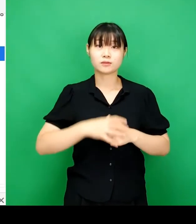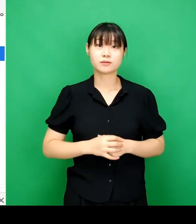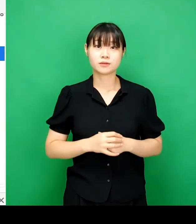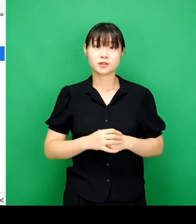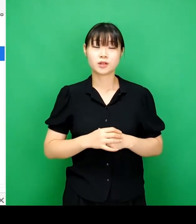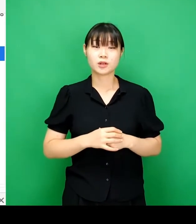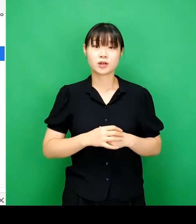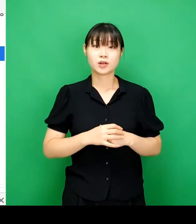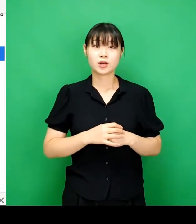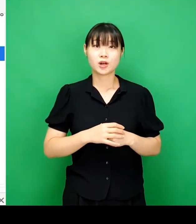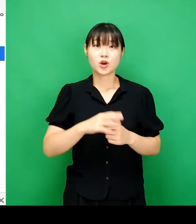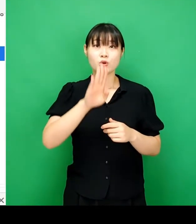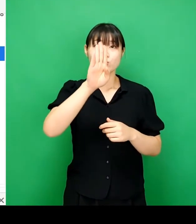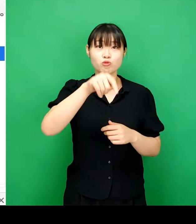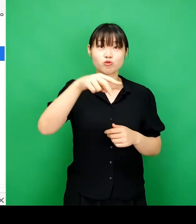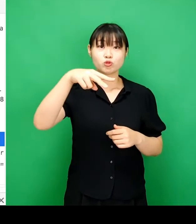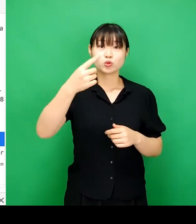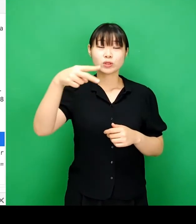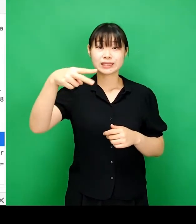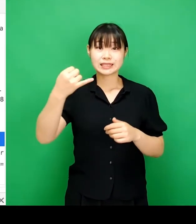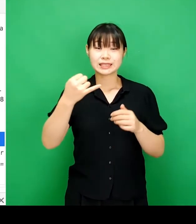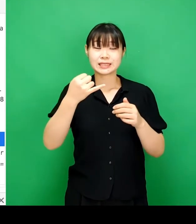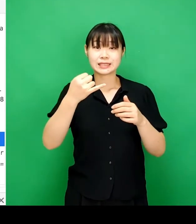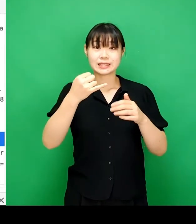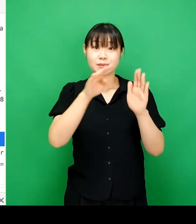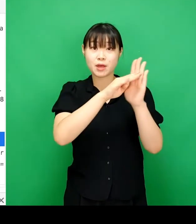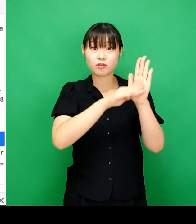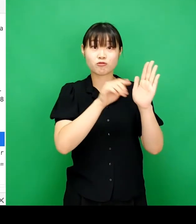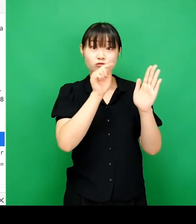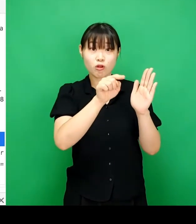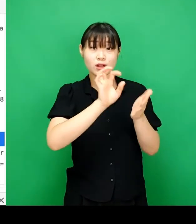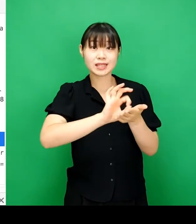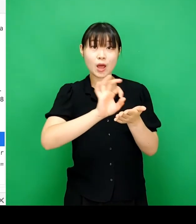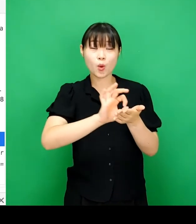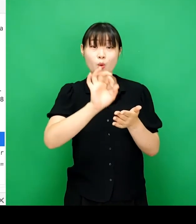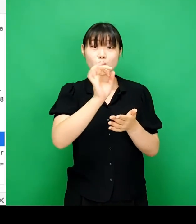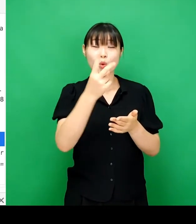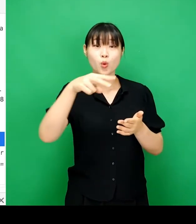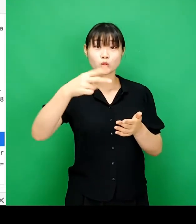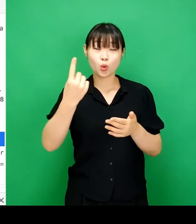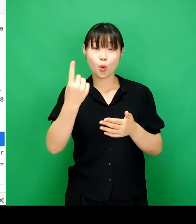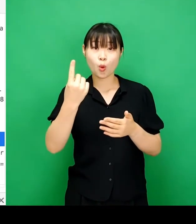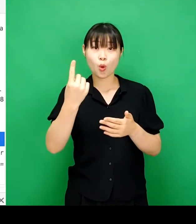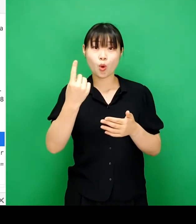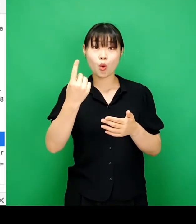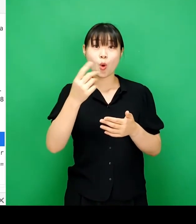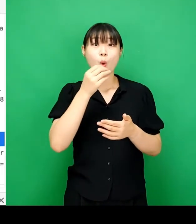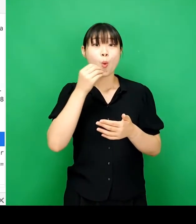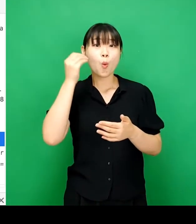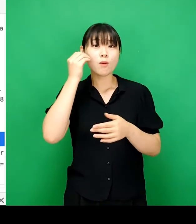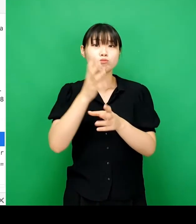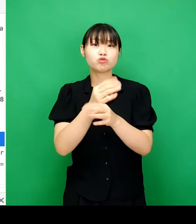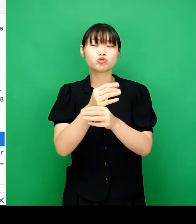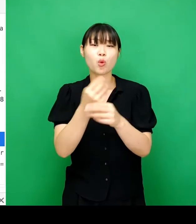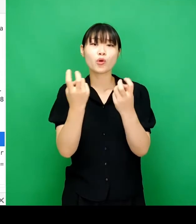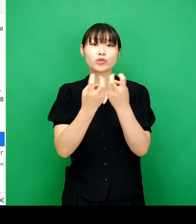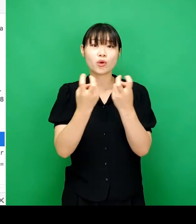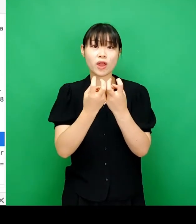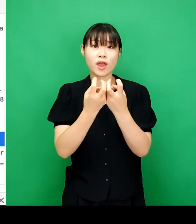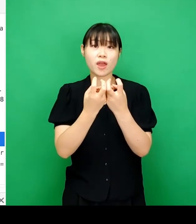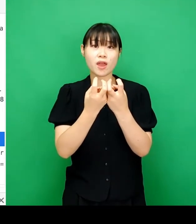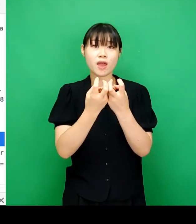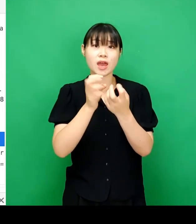사용됐습니다. 뷰 소스 메뉴를 클릭하면 사용된 요소들이 웹 주소 형태로는